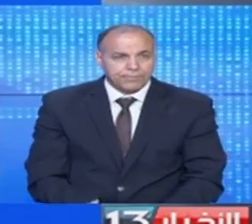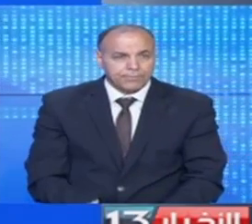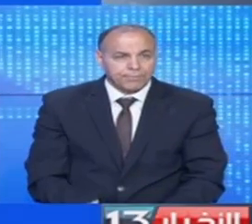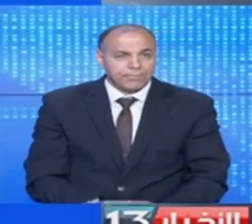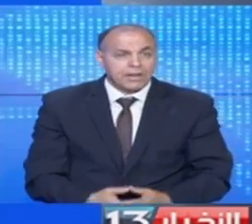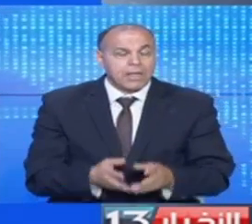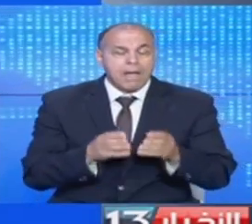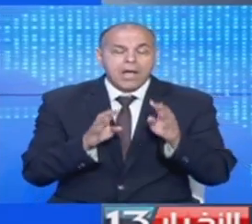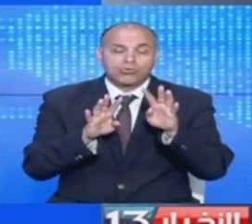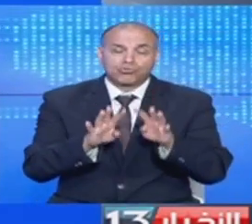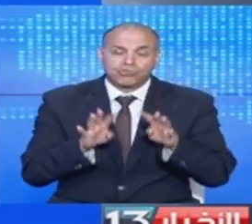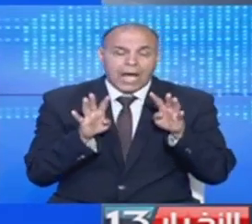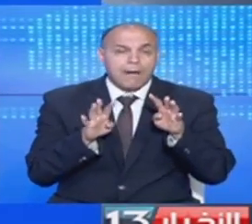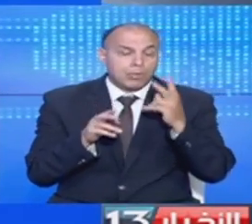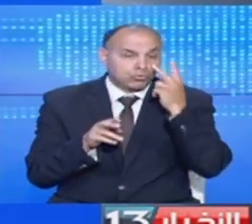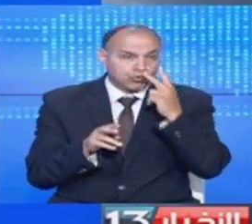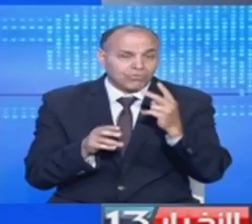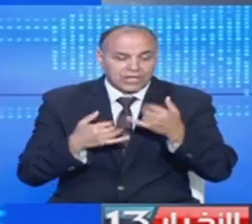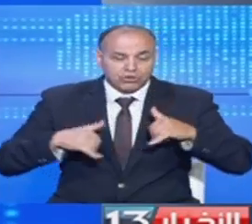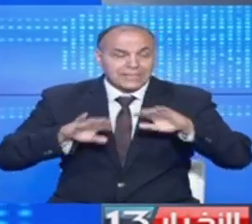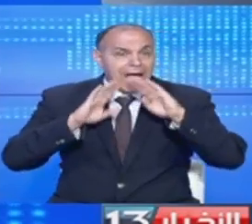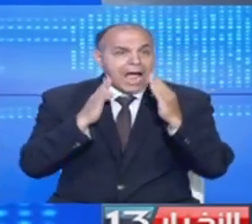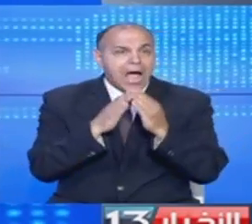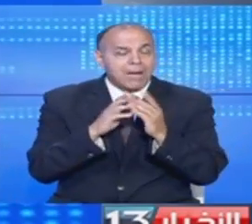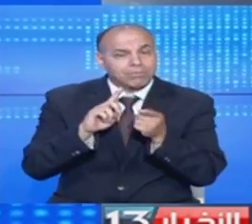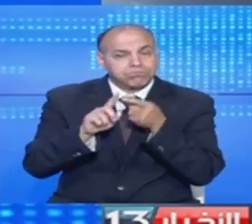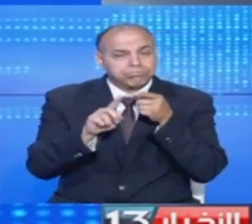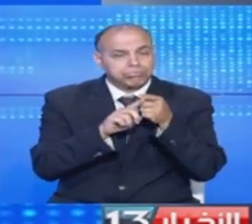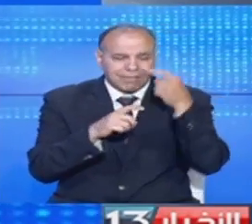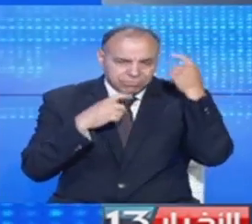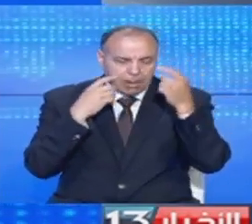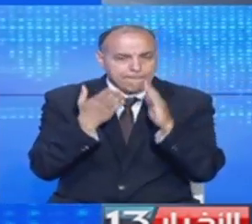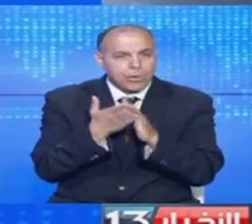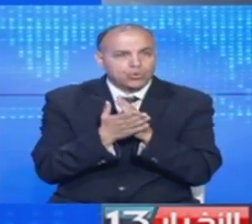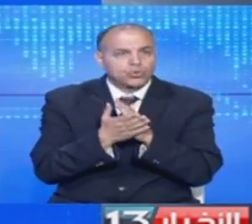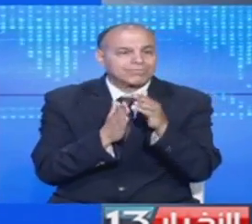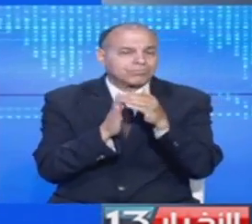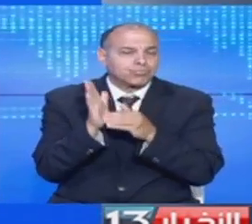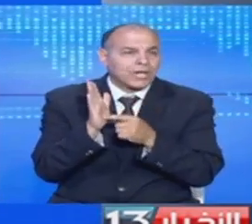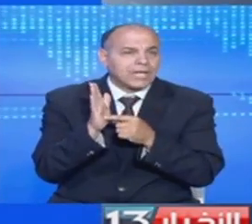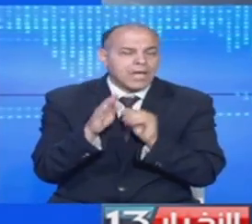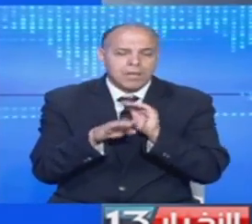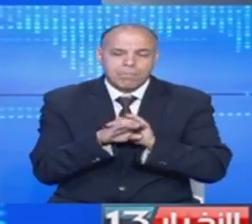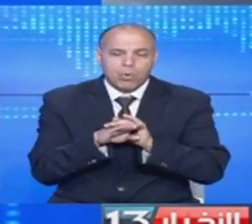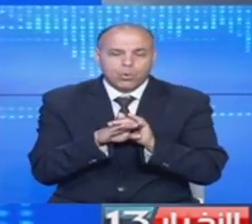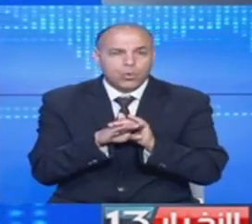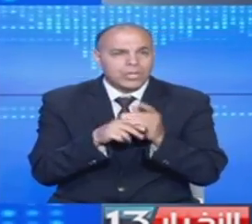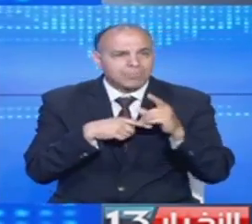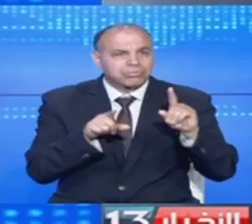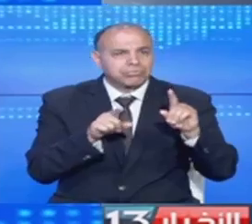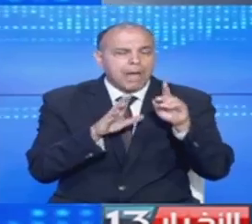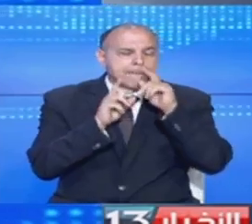في مجلس نواب الشعب شهدت الجلسة العامة المخصصة للنظر في مشروع لائحة تتعلق بإعلان